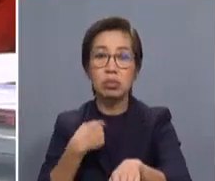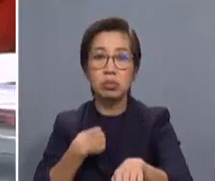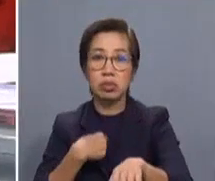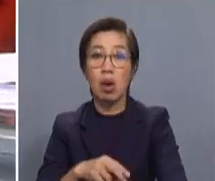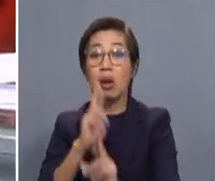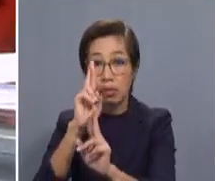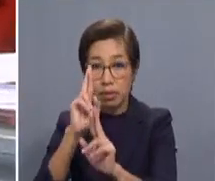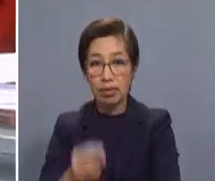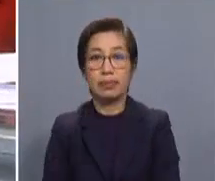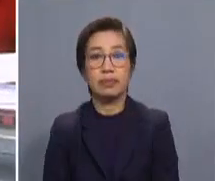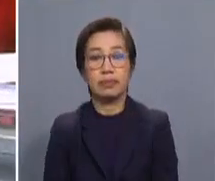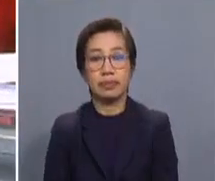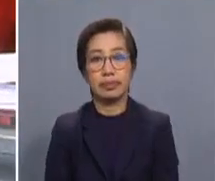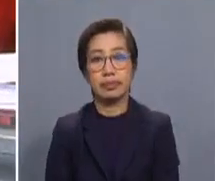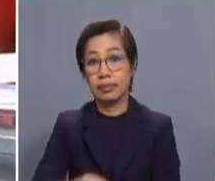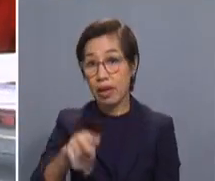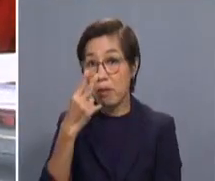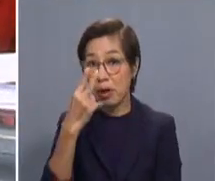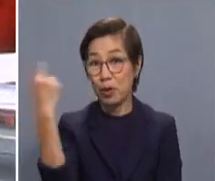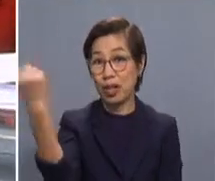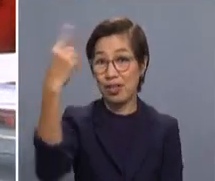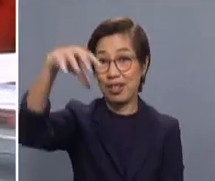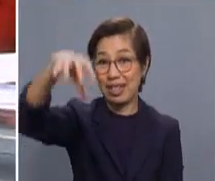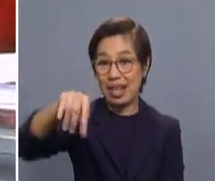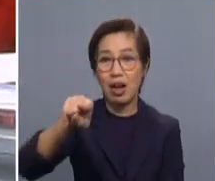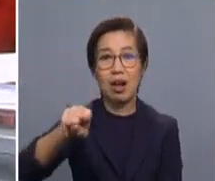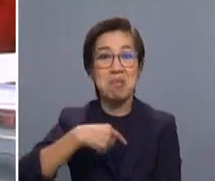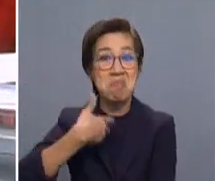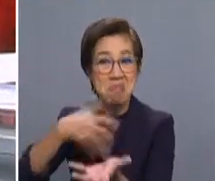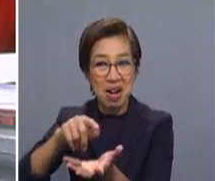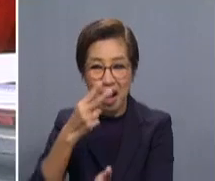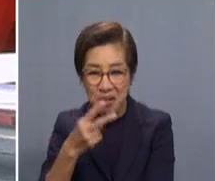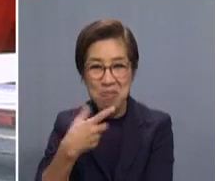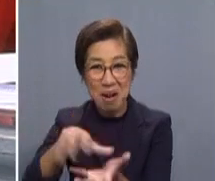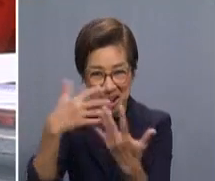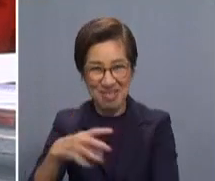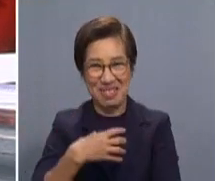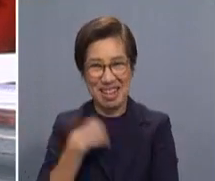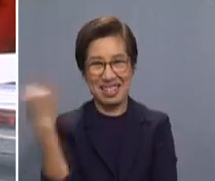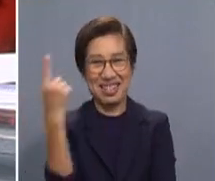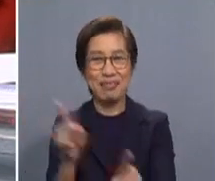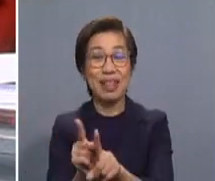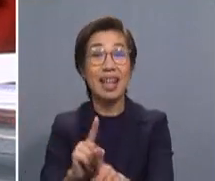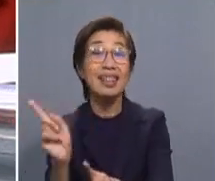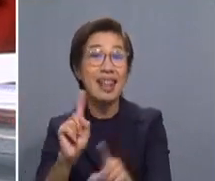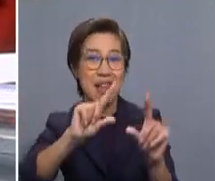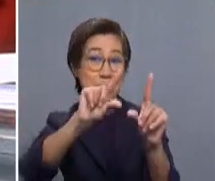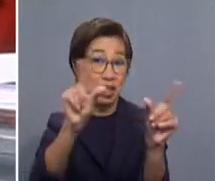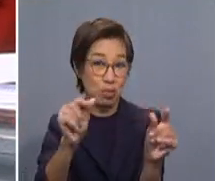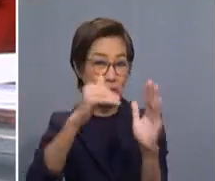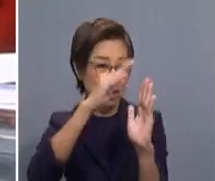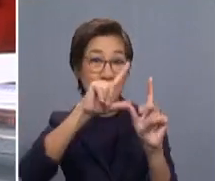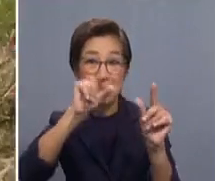จะพาไปดูสถานที่ท่องเที่ยวกันหน่อยดีกว่านะพอจะเล่าแล้วก็อยากไปเที่ยวแล้วมันจะวัดเนาะไปกันที่เพชรบูรณ์กัน